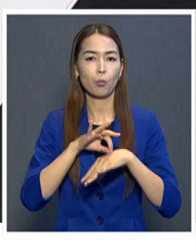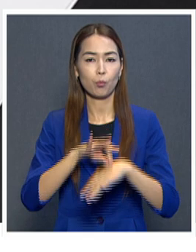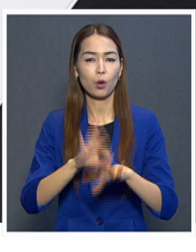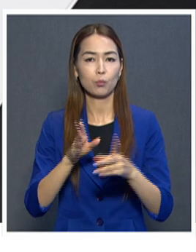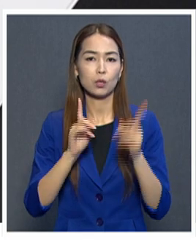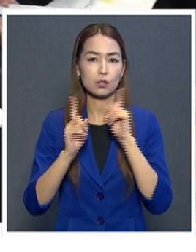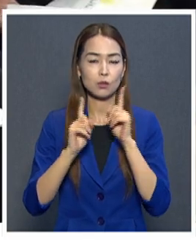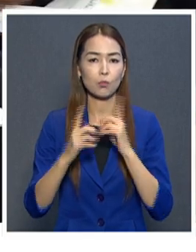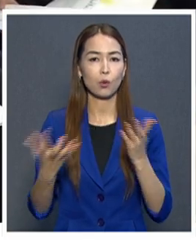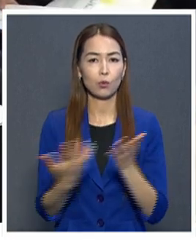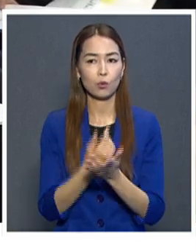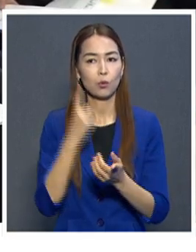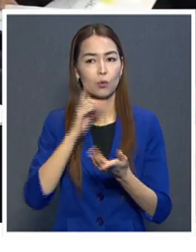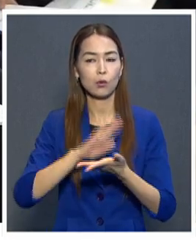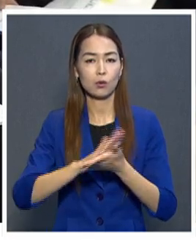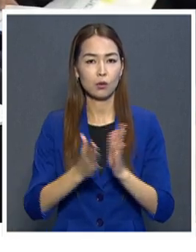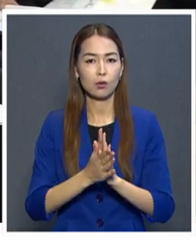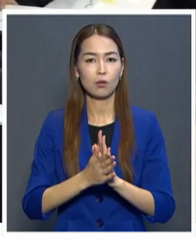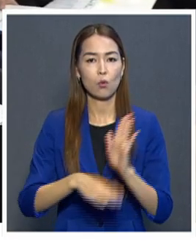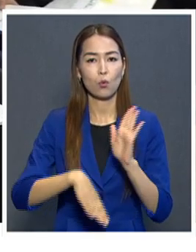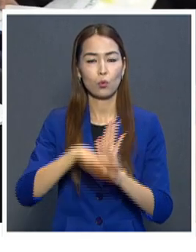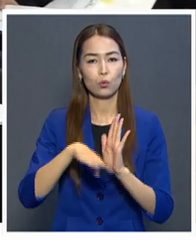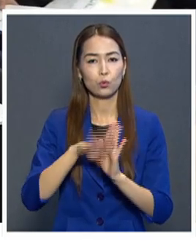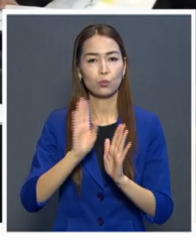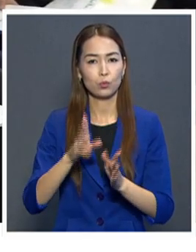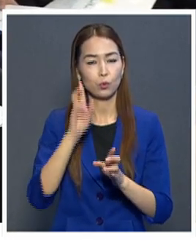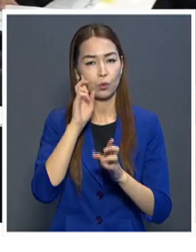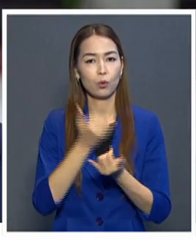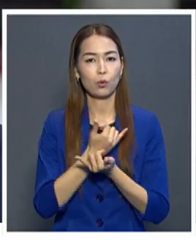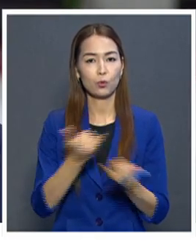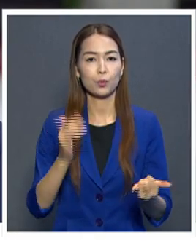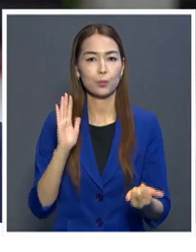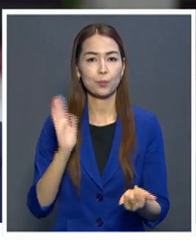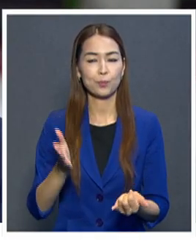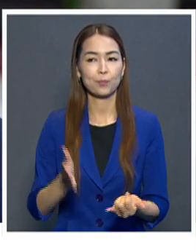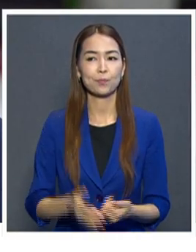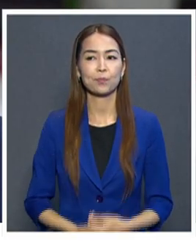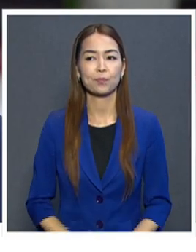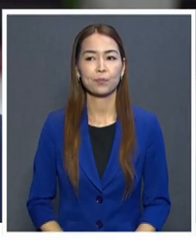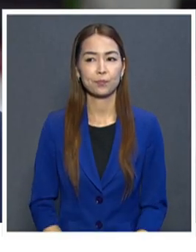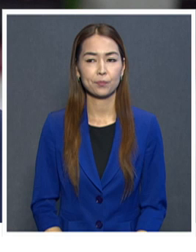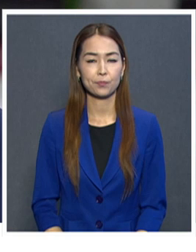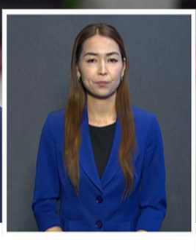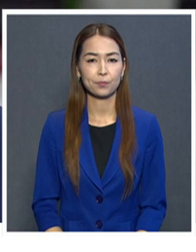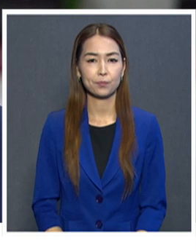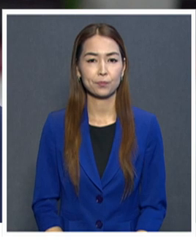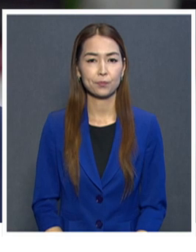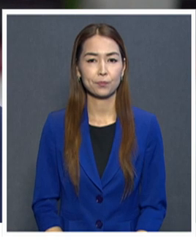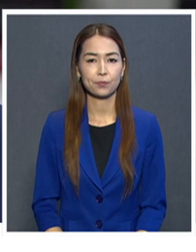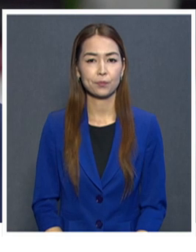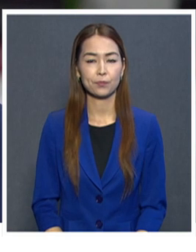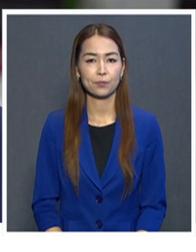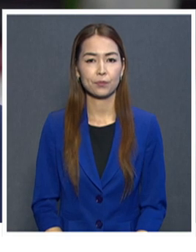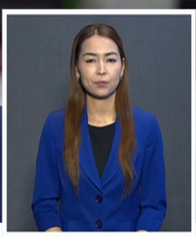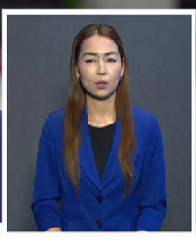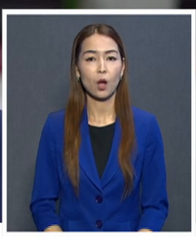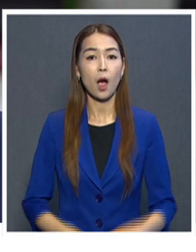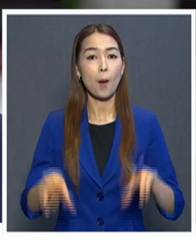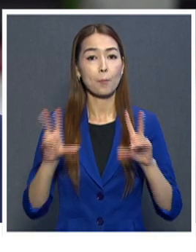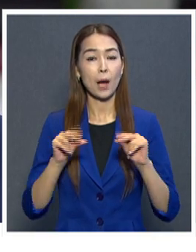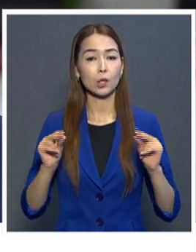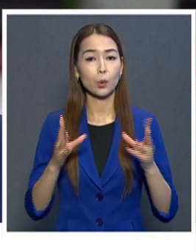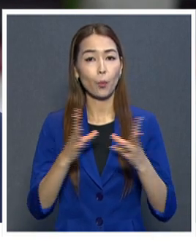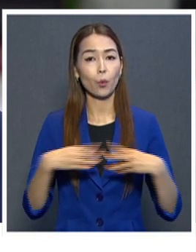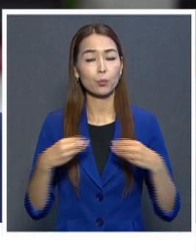асты қалмай қаралады. Осылайша халықпен кері байланыс жанданып келеді. Также в рамках проекта «Бақытты отбасы». «Бақытты